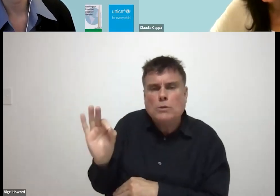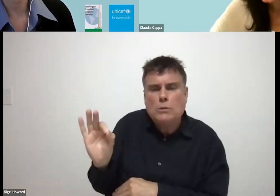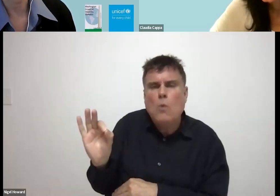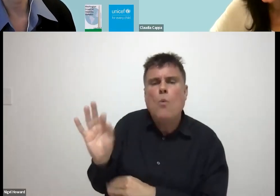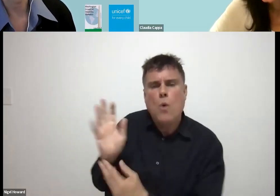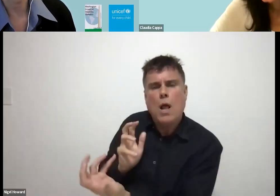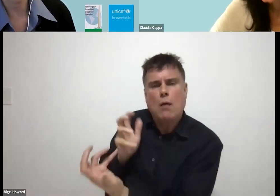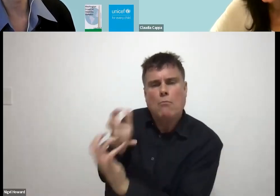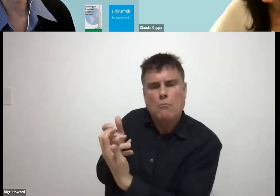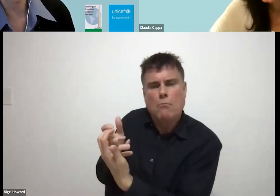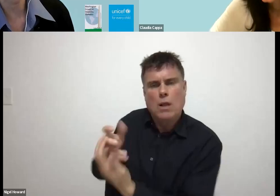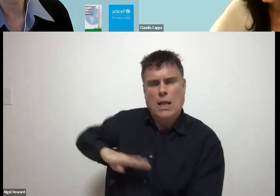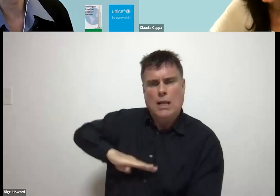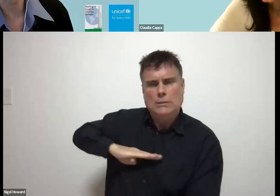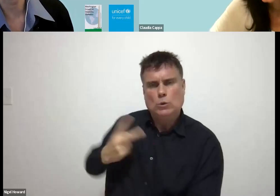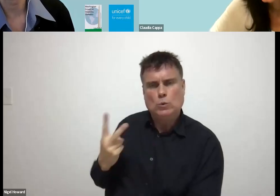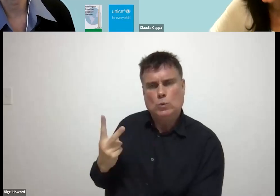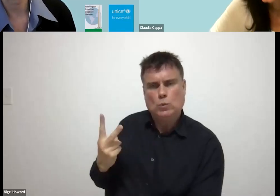comment